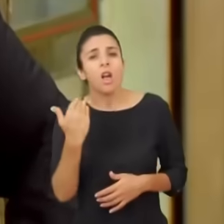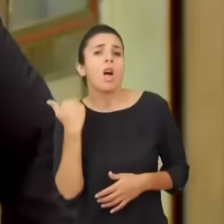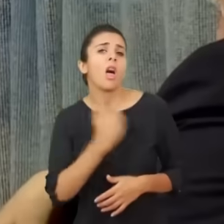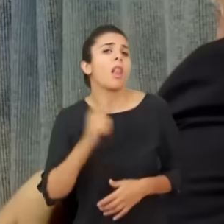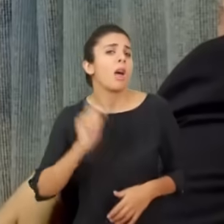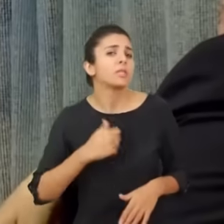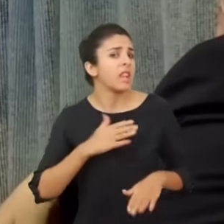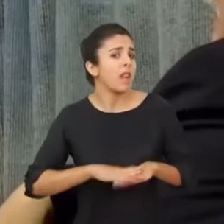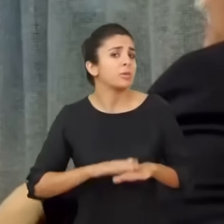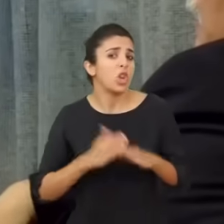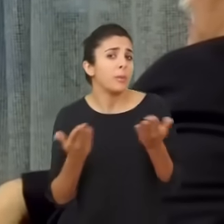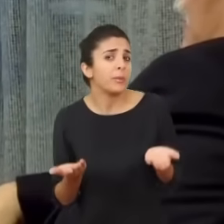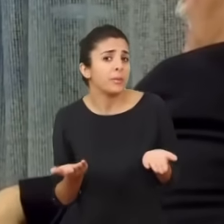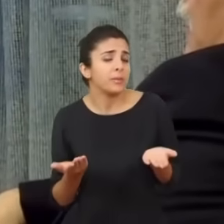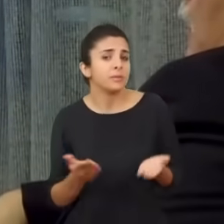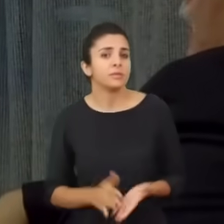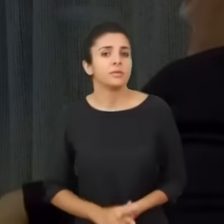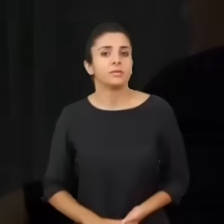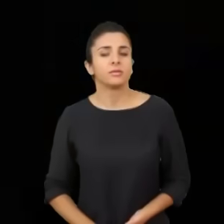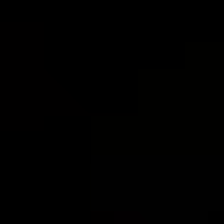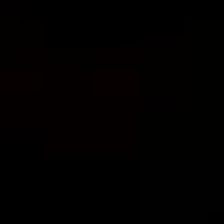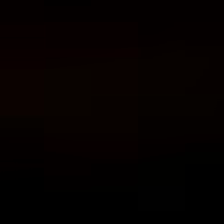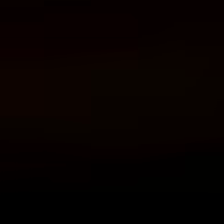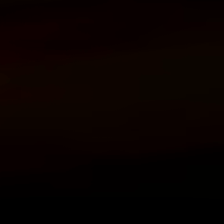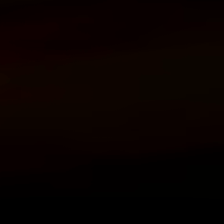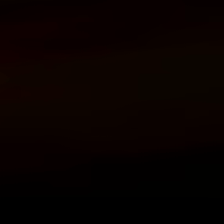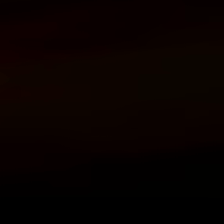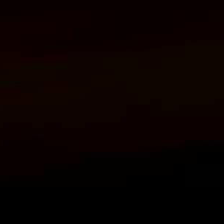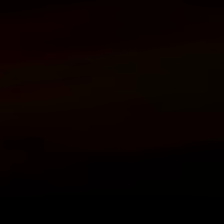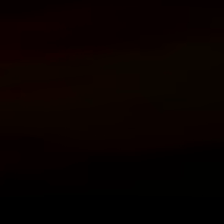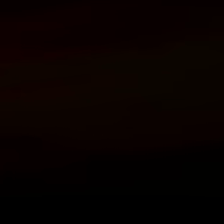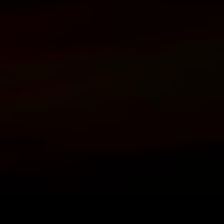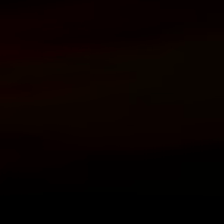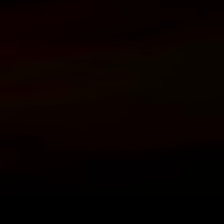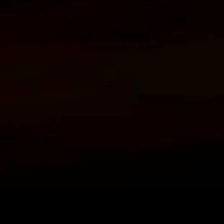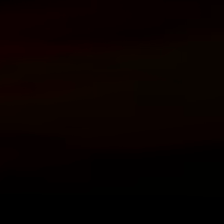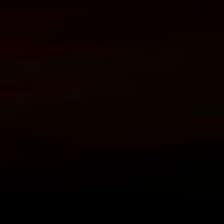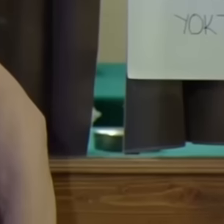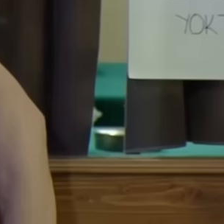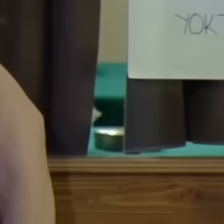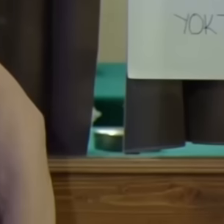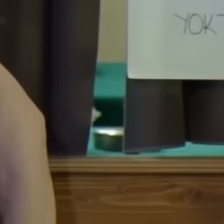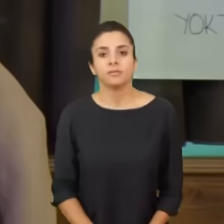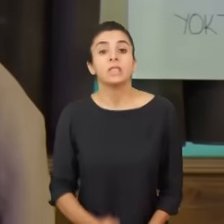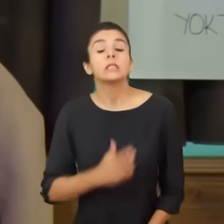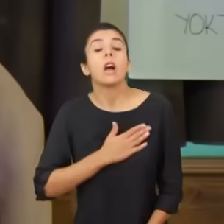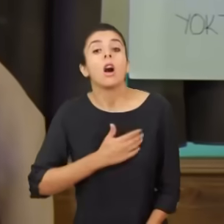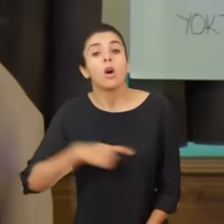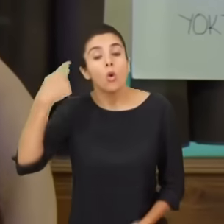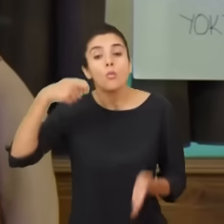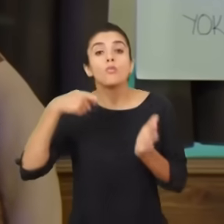yani. Akşam vakti. Gökyüzünde Hilal Ay. Kahrehane. Sayın Muhtarım,